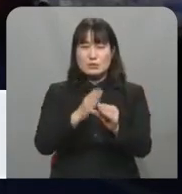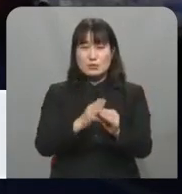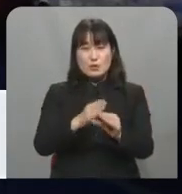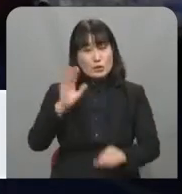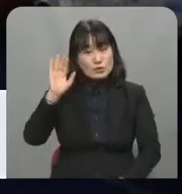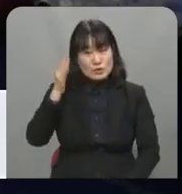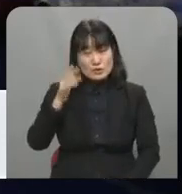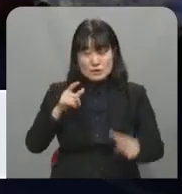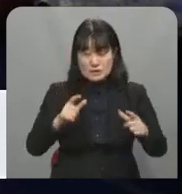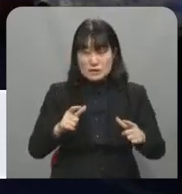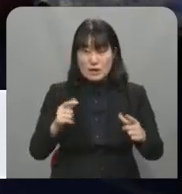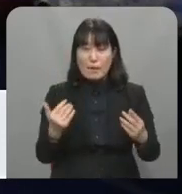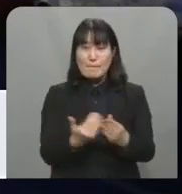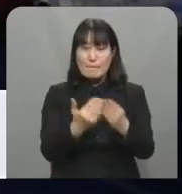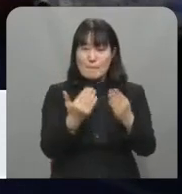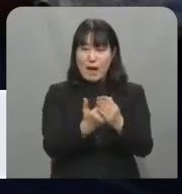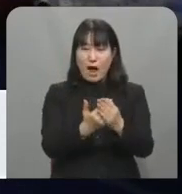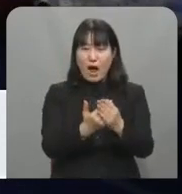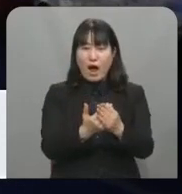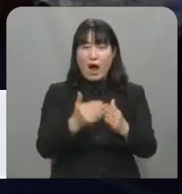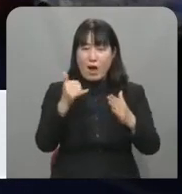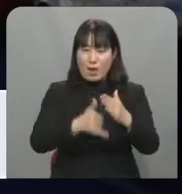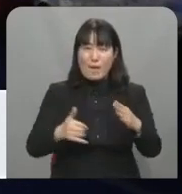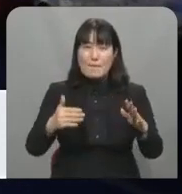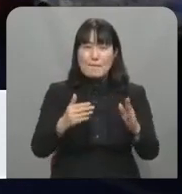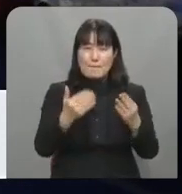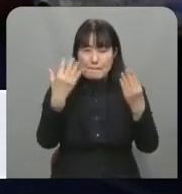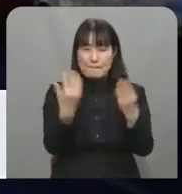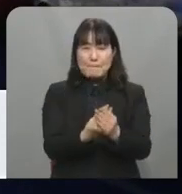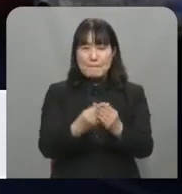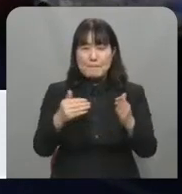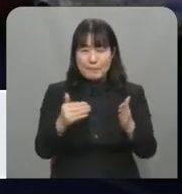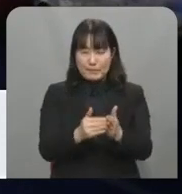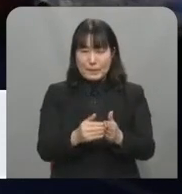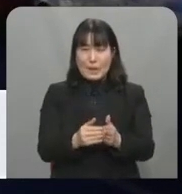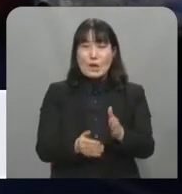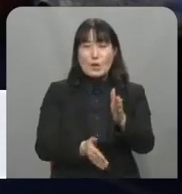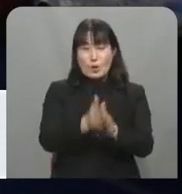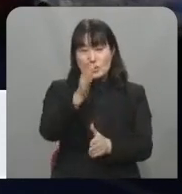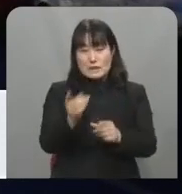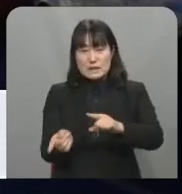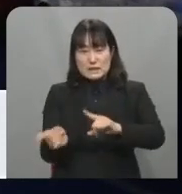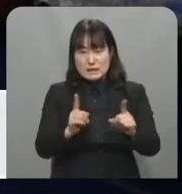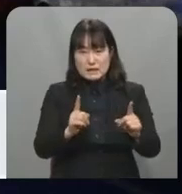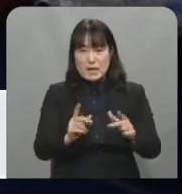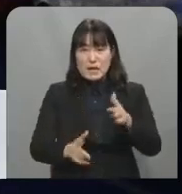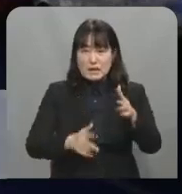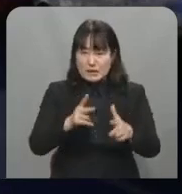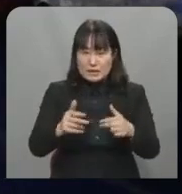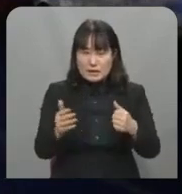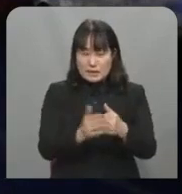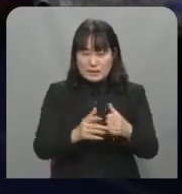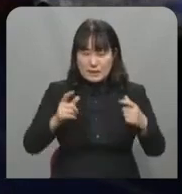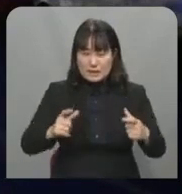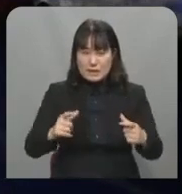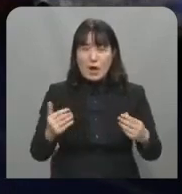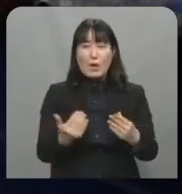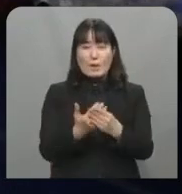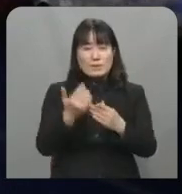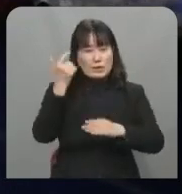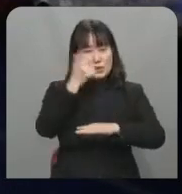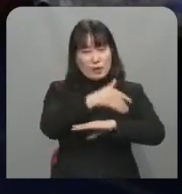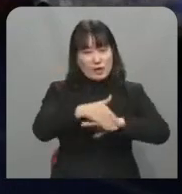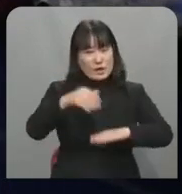최근 지역 개발 사업이 마무리된 데다 도시재생 사업도 본격적으로 추진돼 지역 활성화 기대가 커지고 있습니다. 조현주